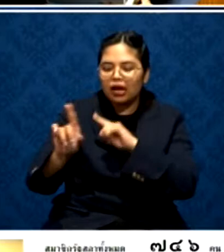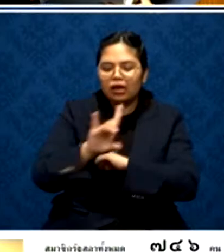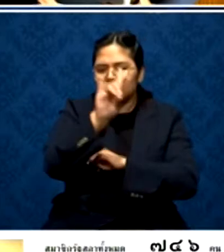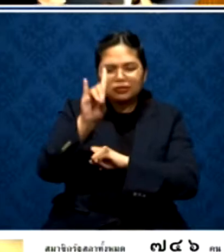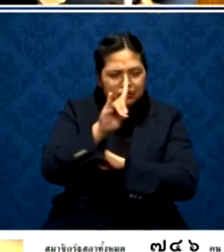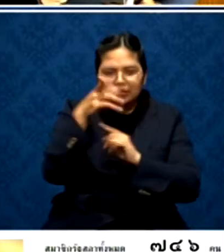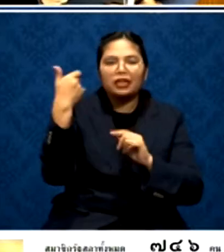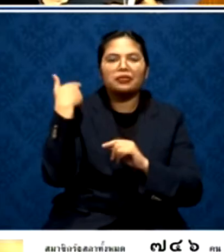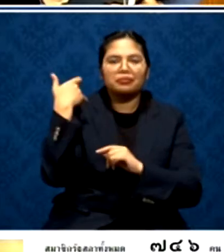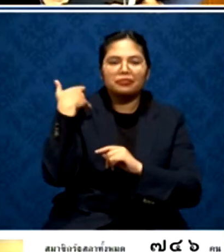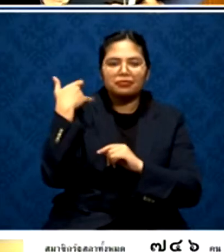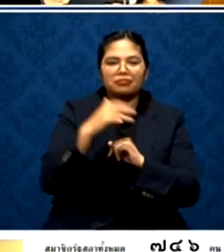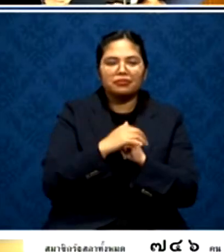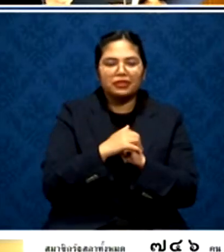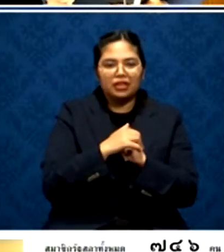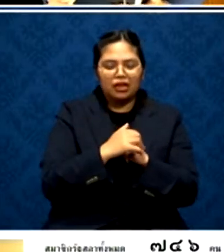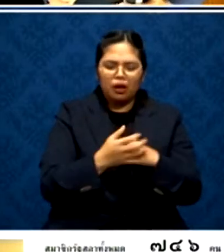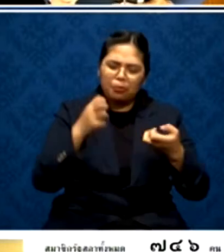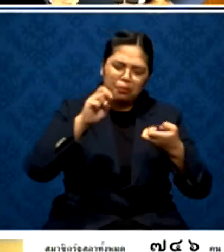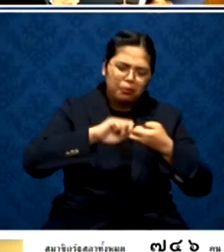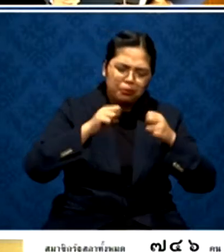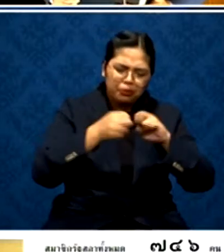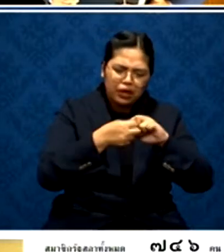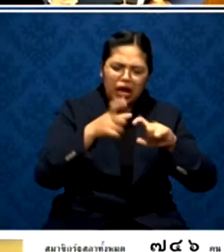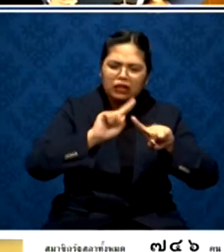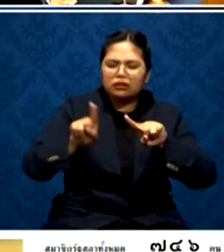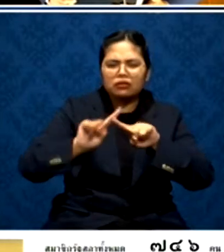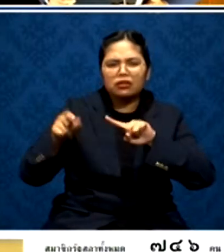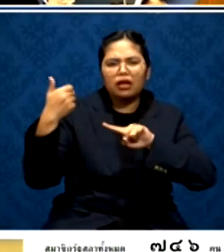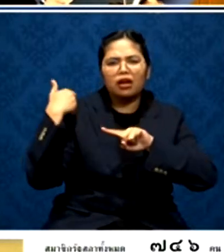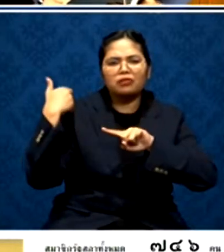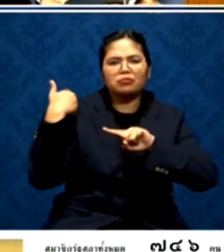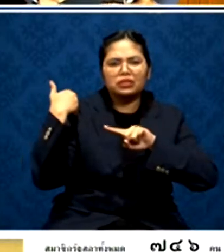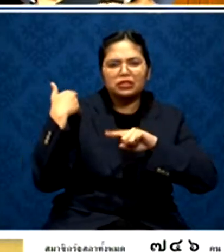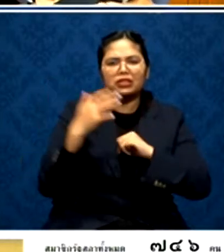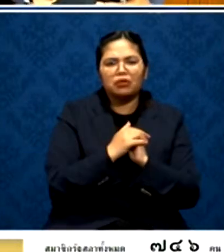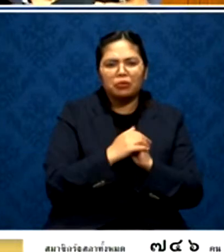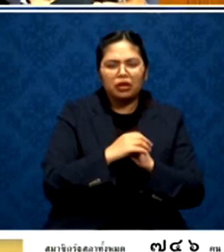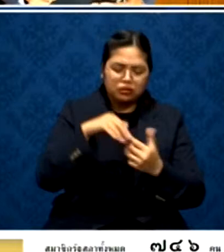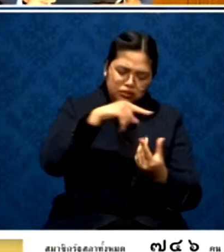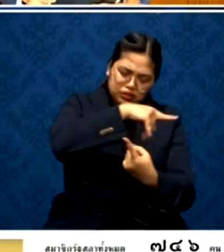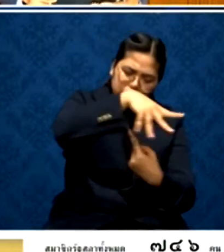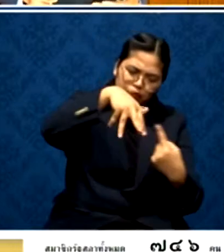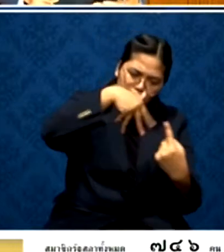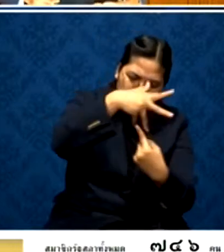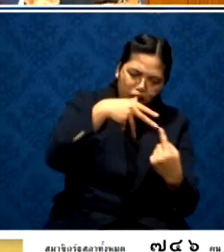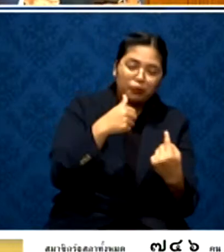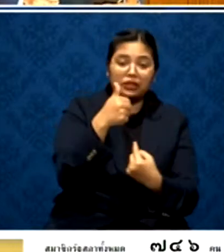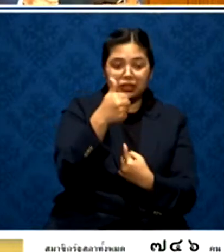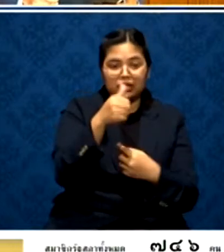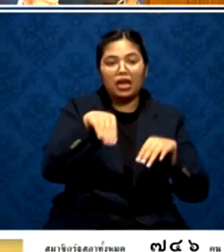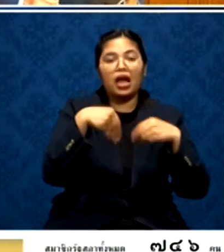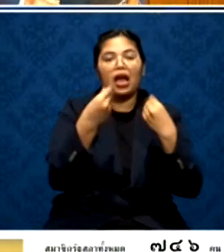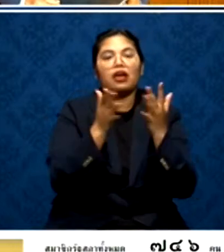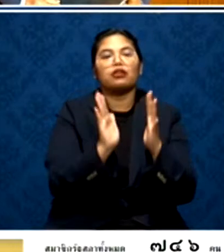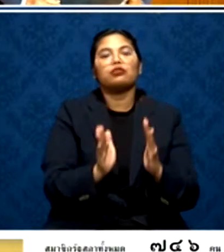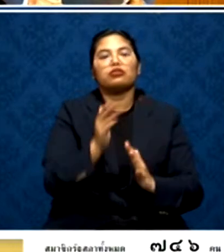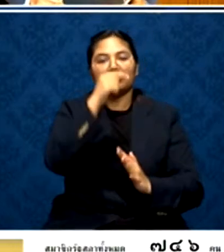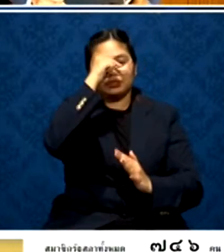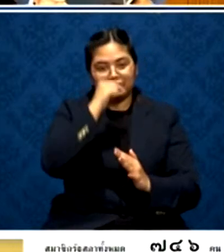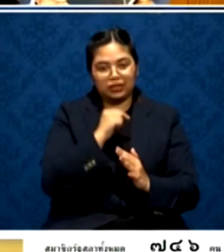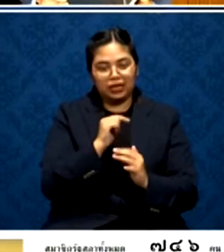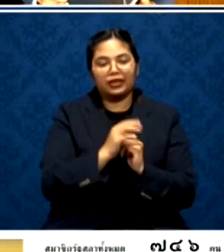แก้ไขปัญหาความเสื่อมโทรมและมลภาวะเพื่อคืนสิ่งแวดล้อมที่ดีให้แก่คนไทย